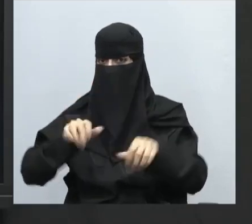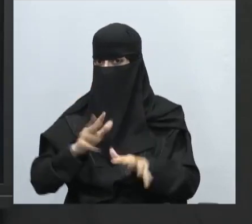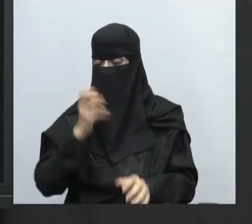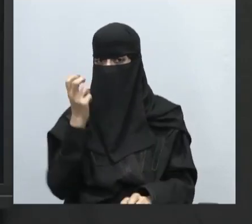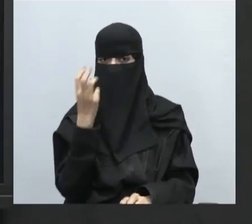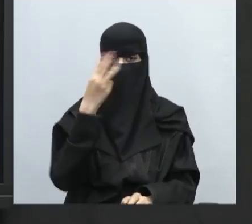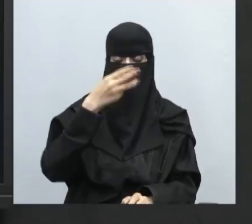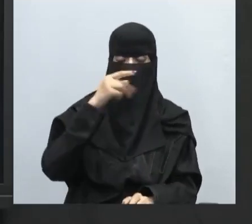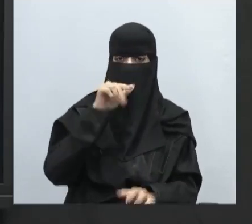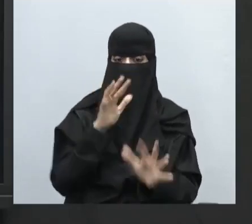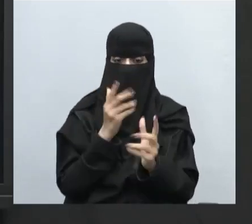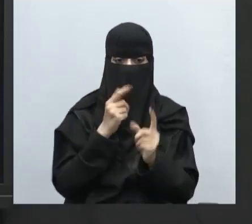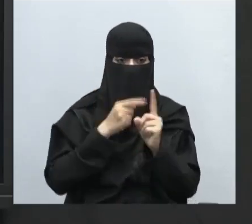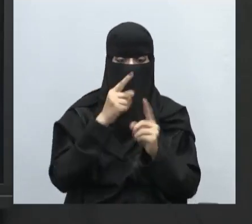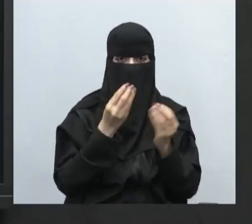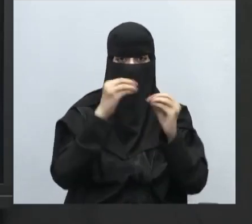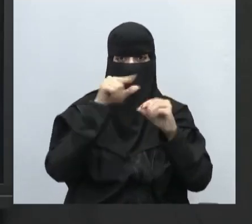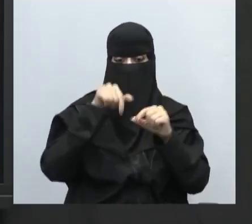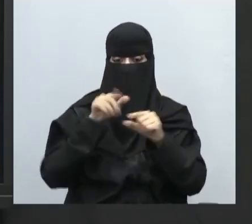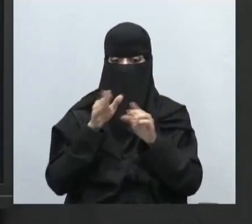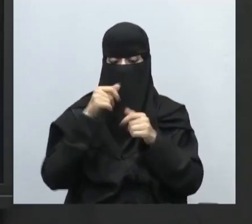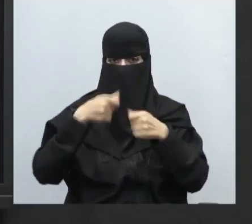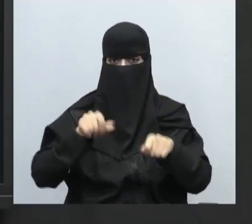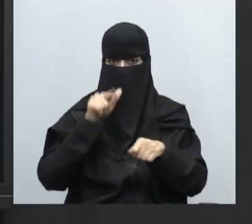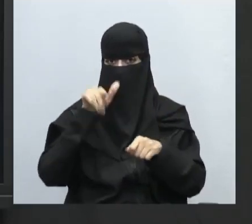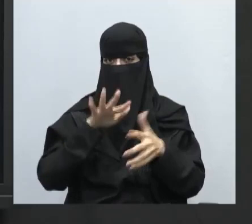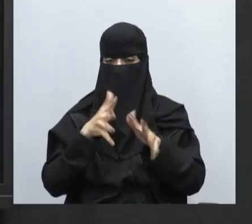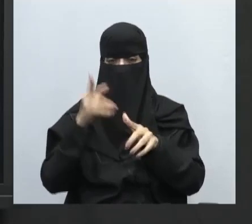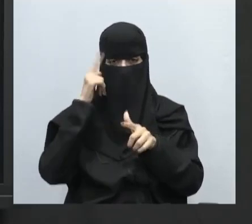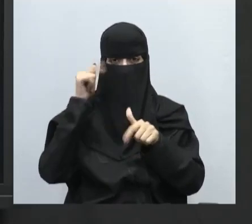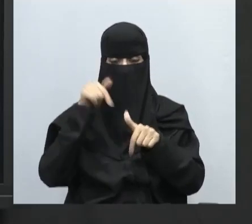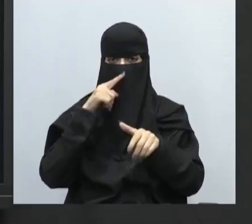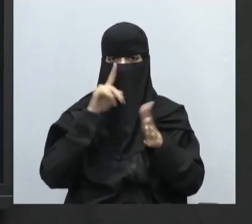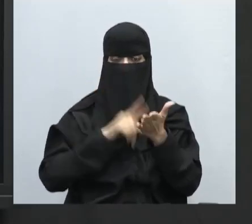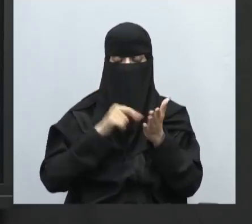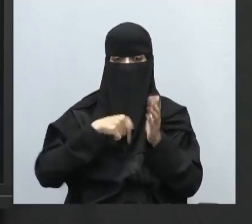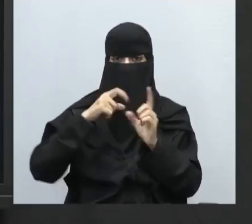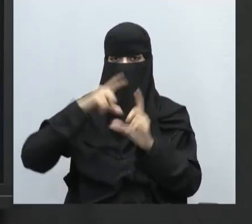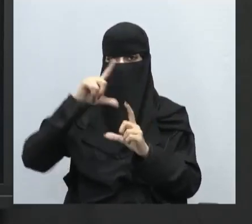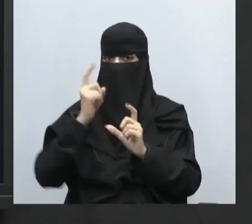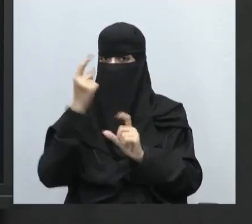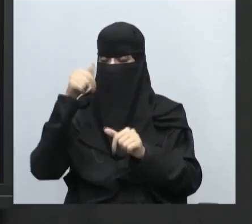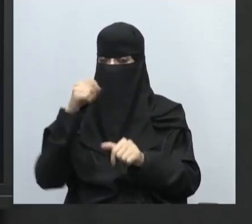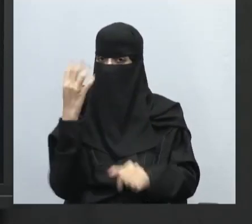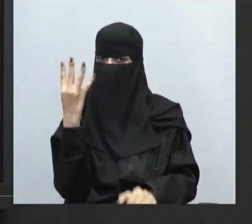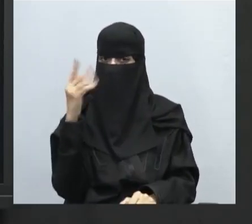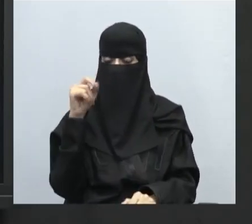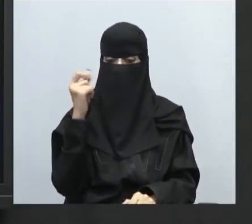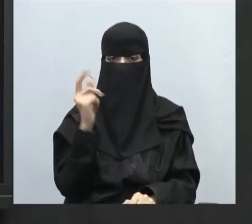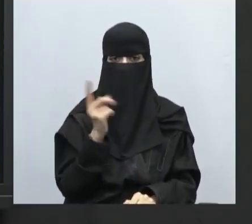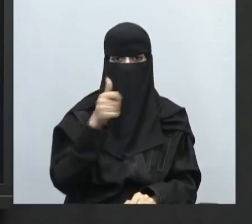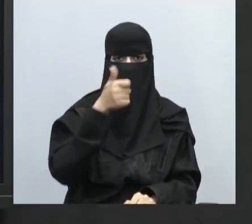السكر فكم كيلوغراما من السكر اشترته اذا علمت ماذا ان سعر الكيلوغرام الواحد باربع